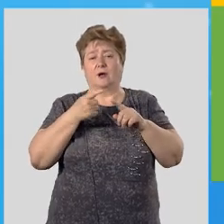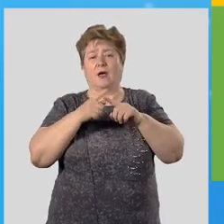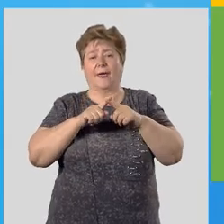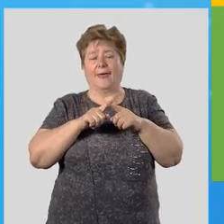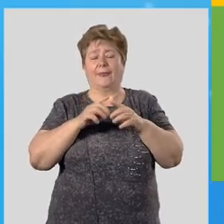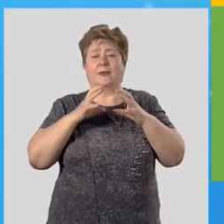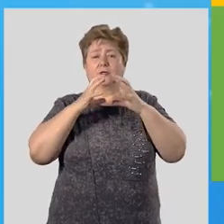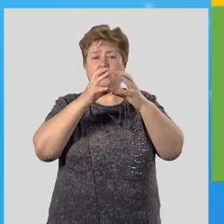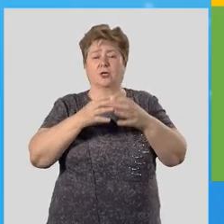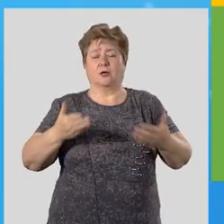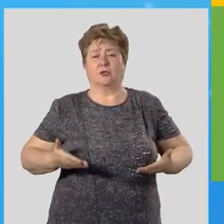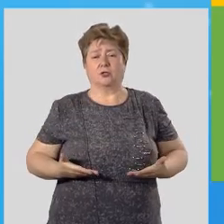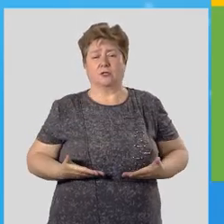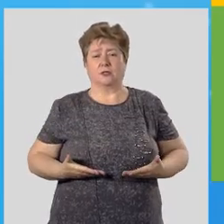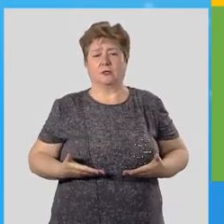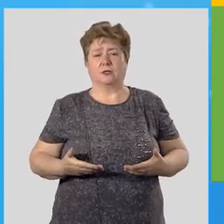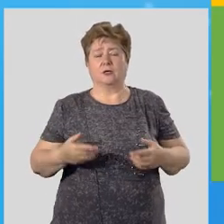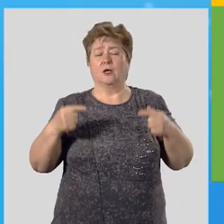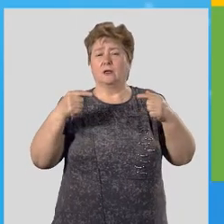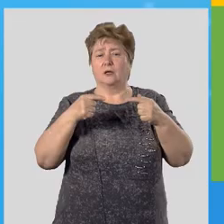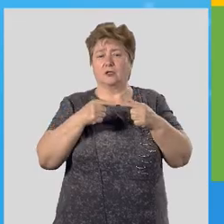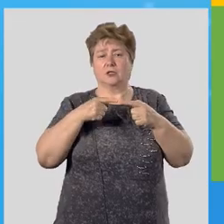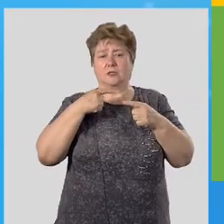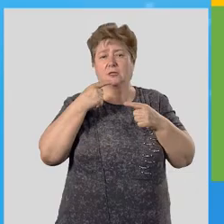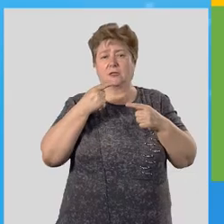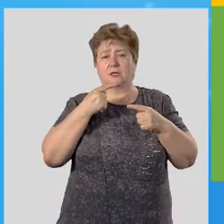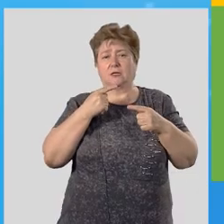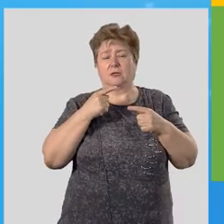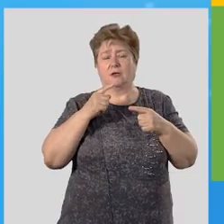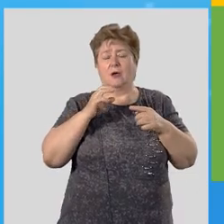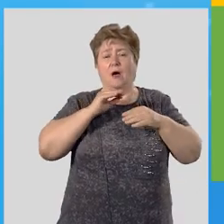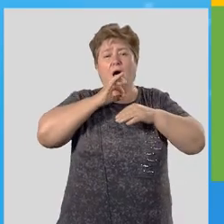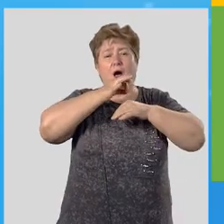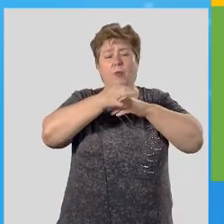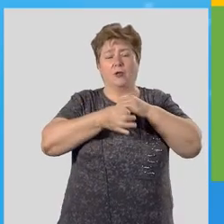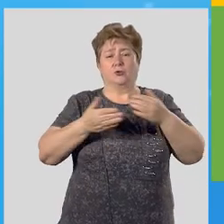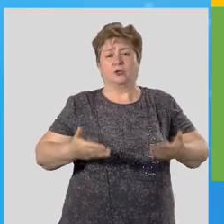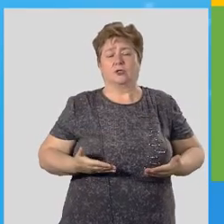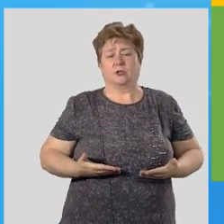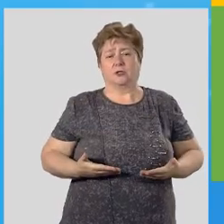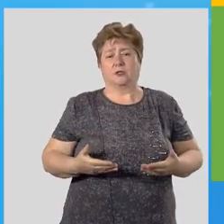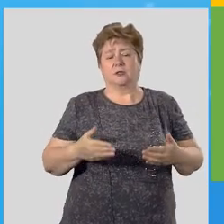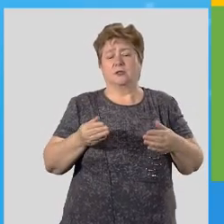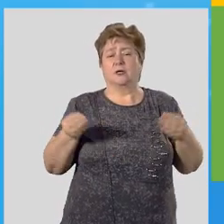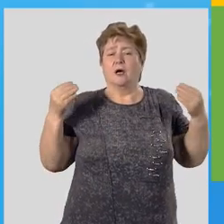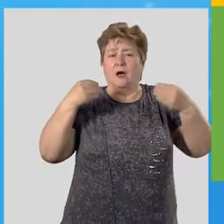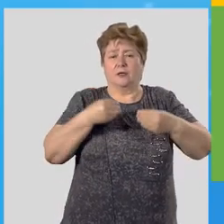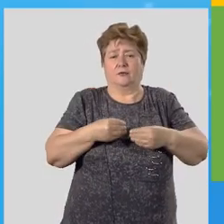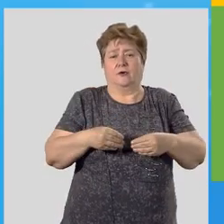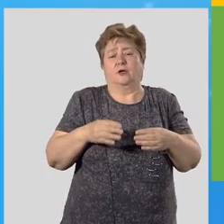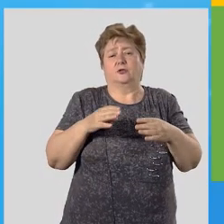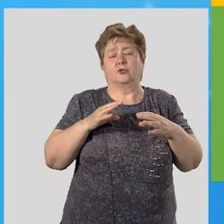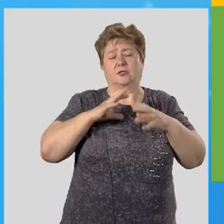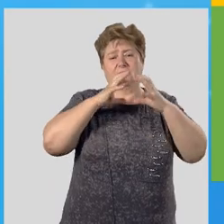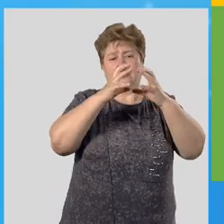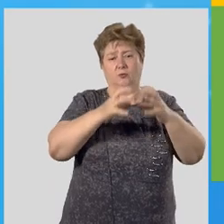это шар жизни, а точнее говоря, оболочка жизни, одевающая